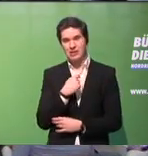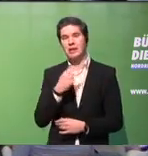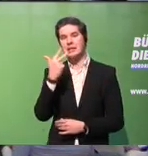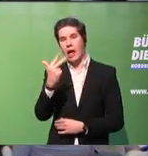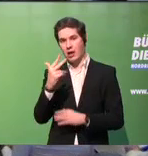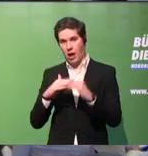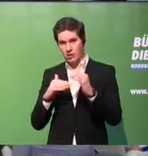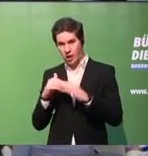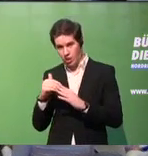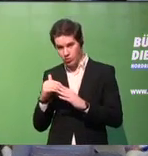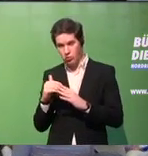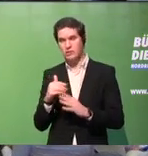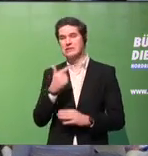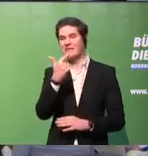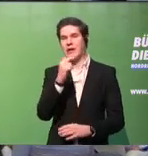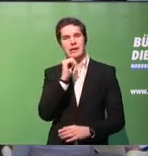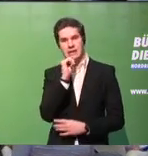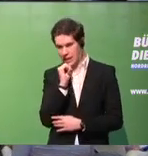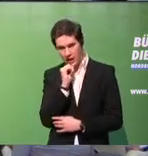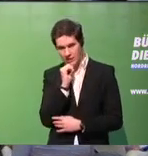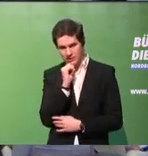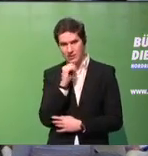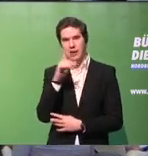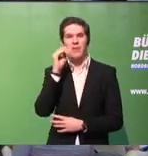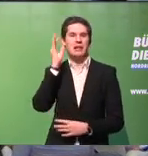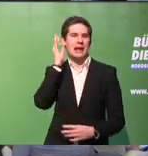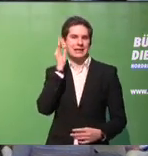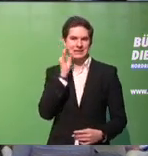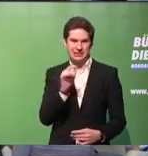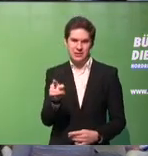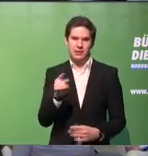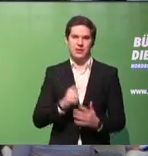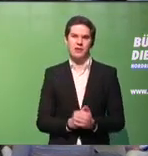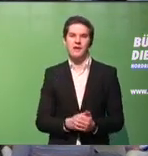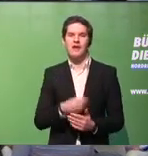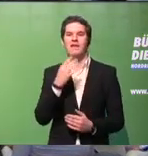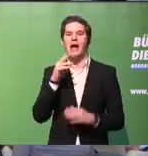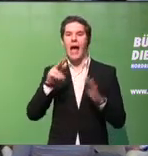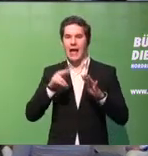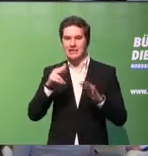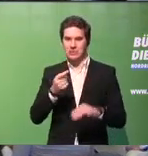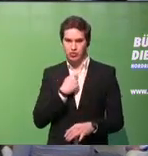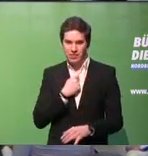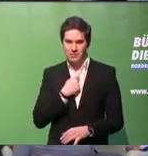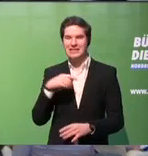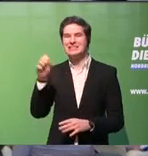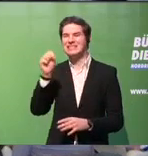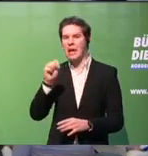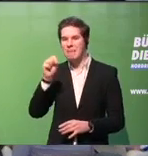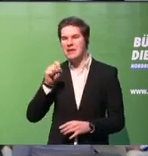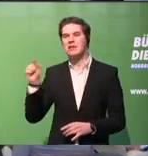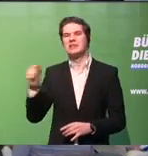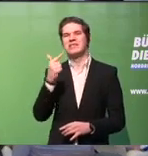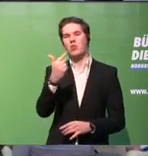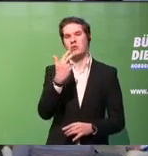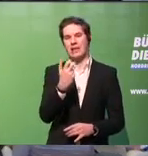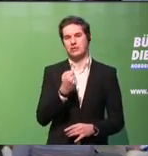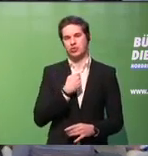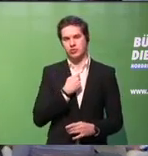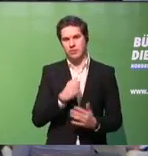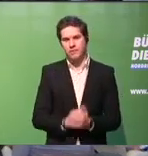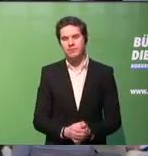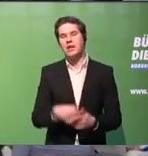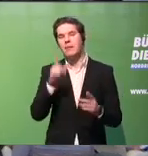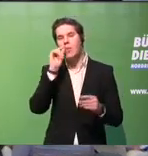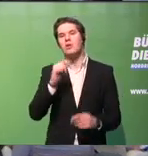Enthaltungen und 2 Nein-Stimmen. Auf Christine entfielen 18 Stimmen und auf Sabine 32 Stimmen. Damit geht